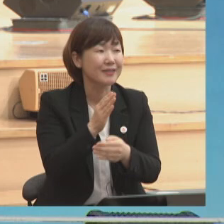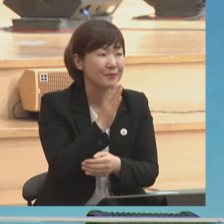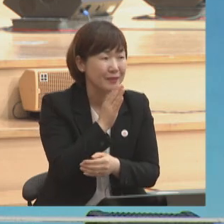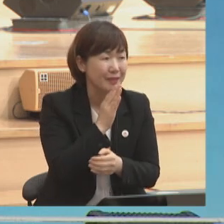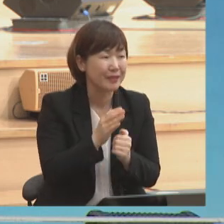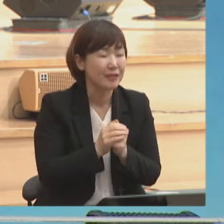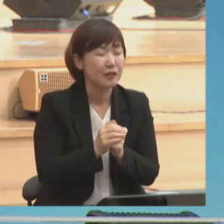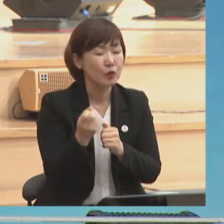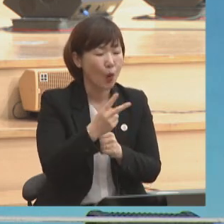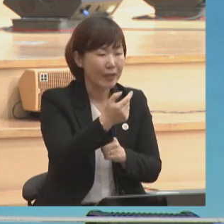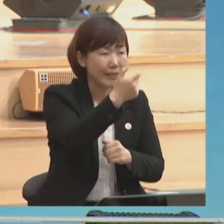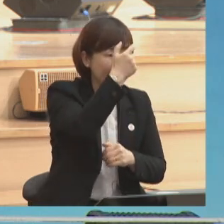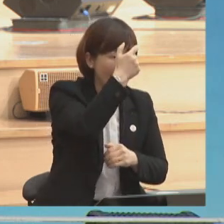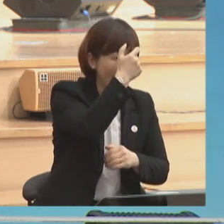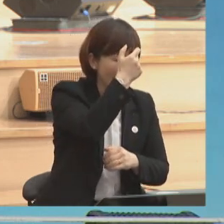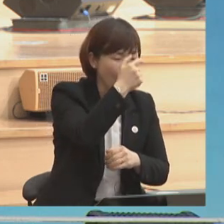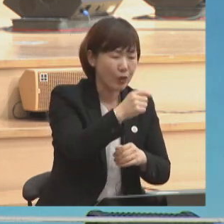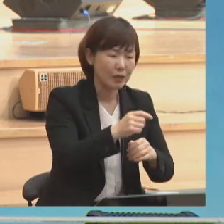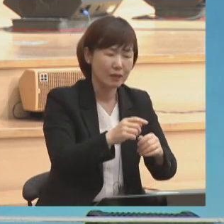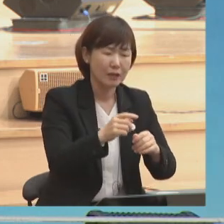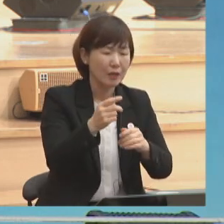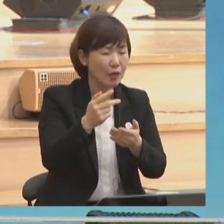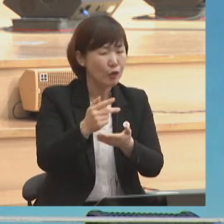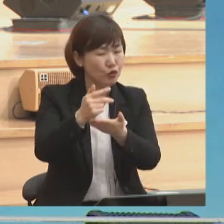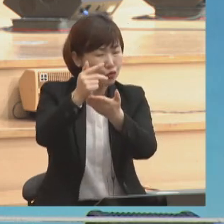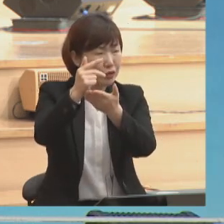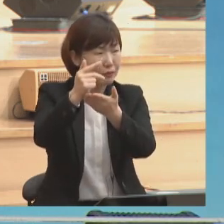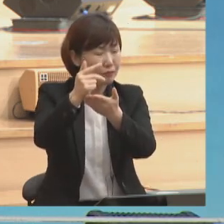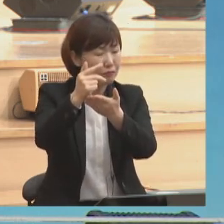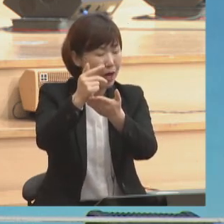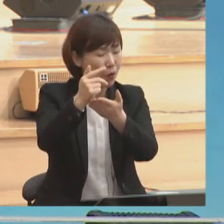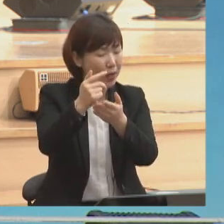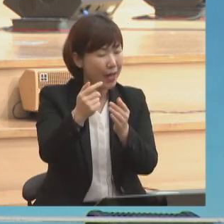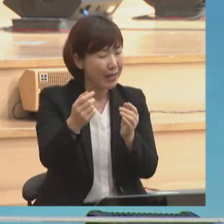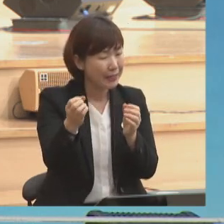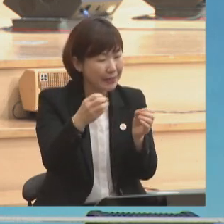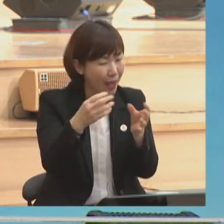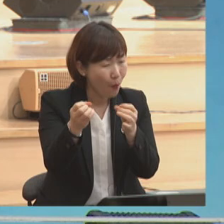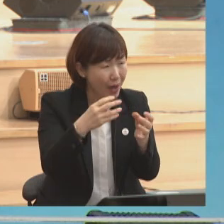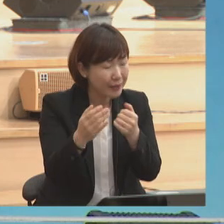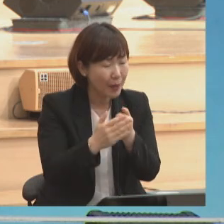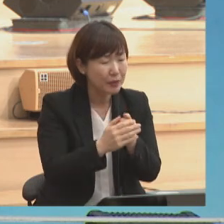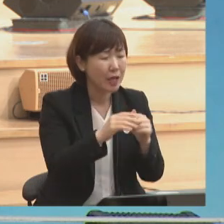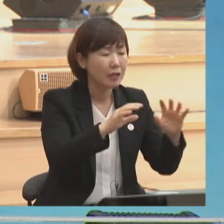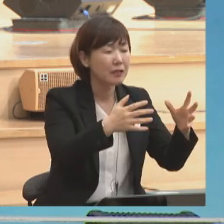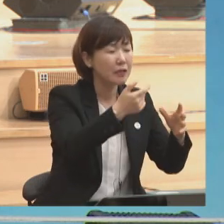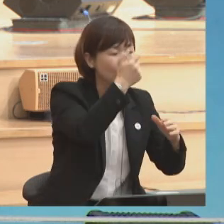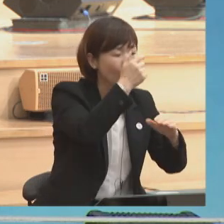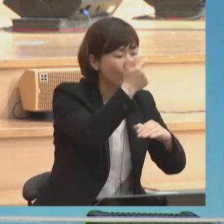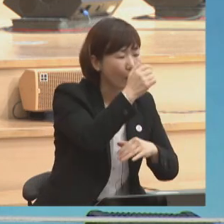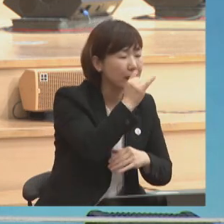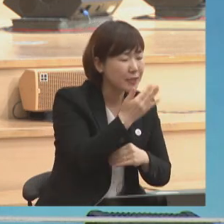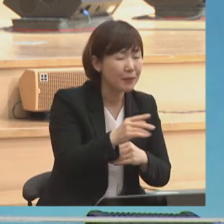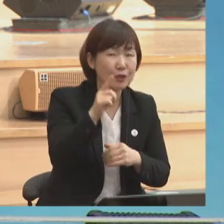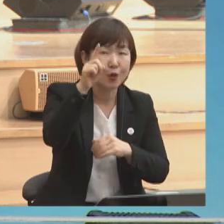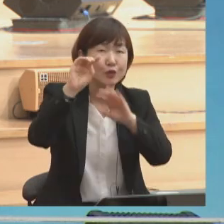또 천국에서도 더 가까이 주님과의 대화니까 더 주님과 대화가 천국에서